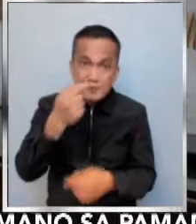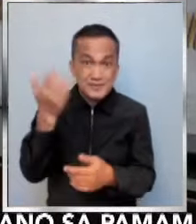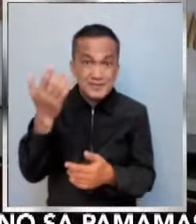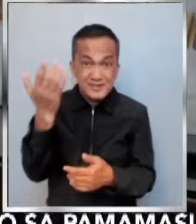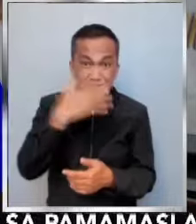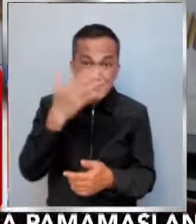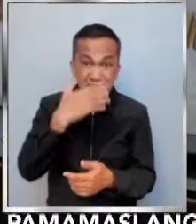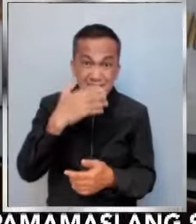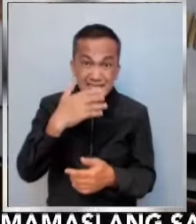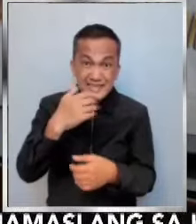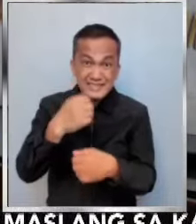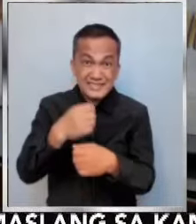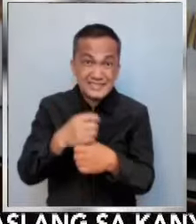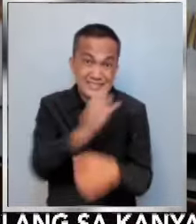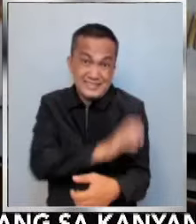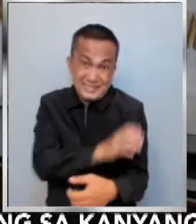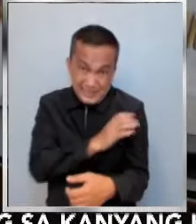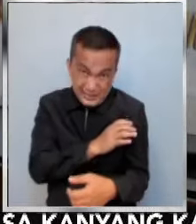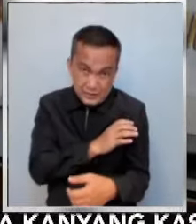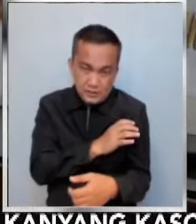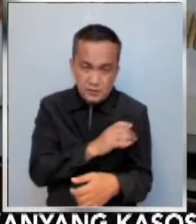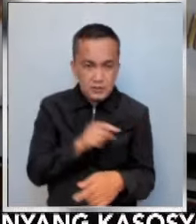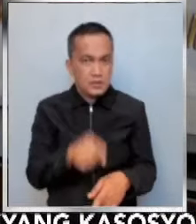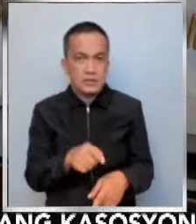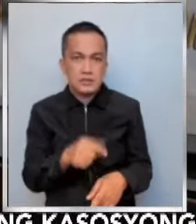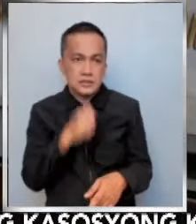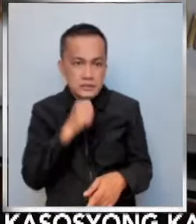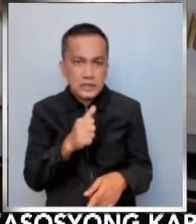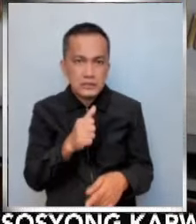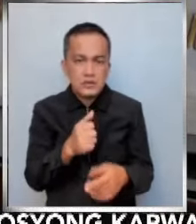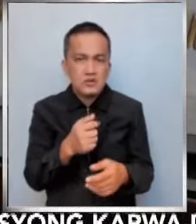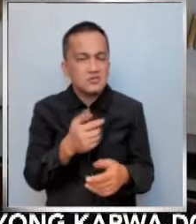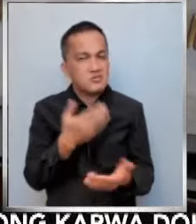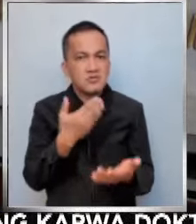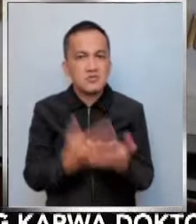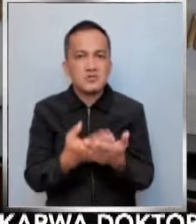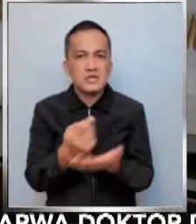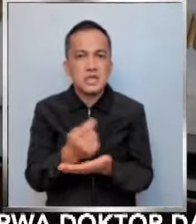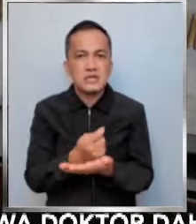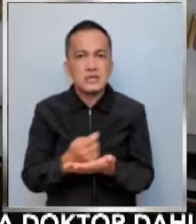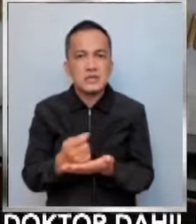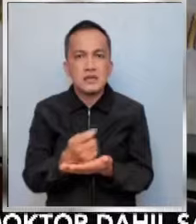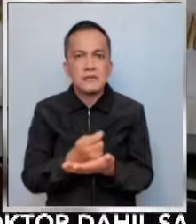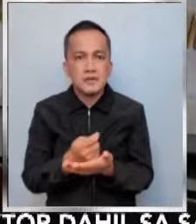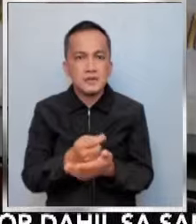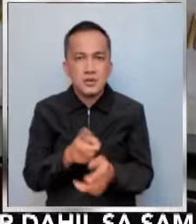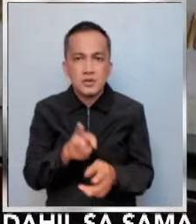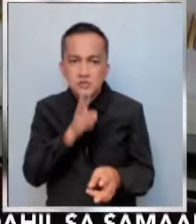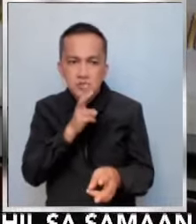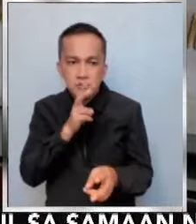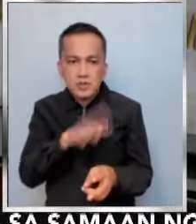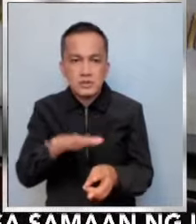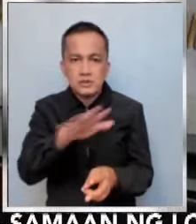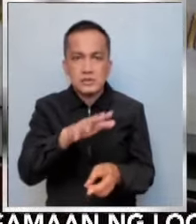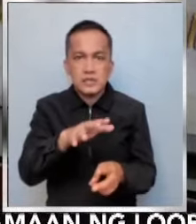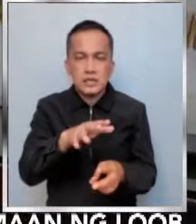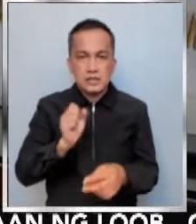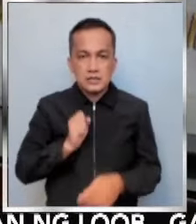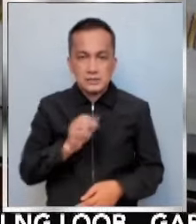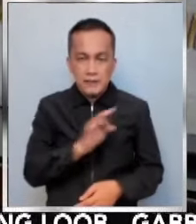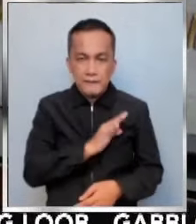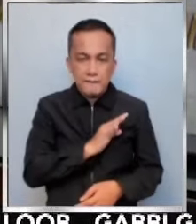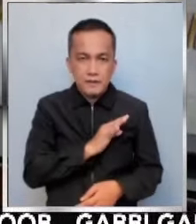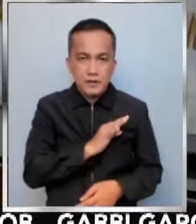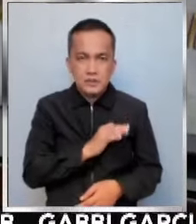nung hindi na ho maganda yung pagtrato ng ating suspect doon sa mga staff ng biktima, hindi maganda yung